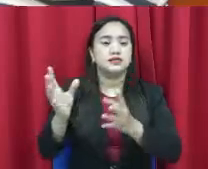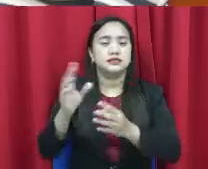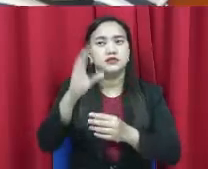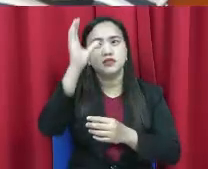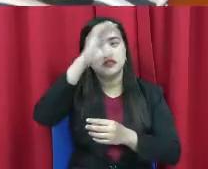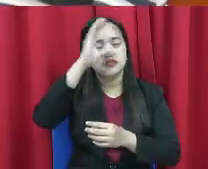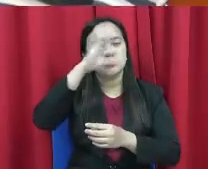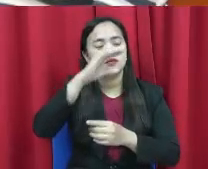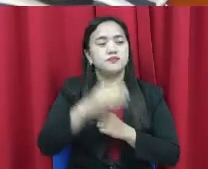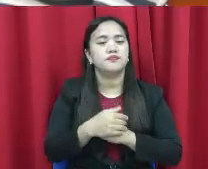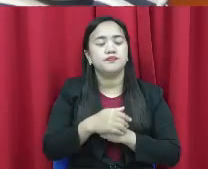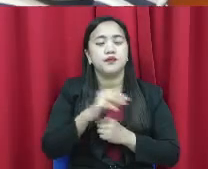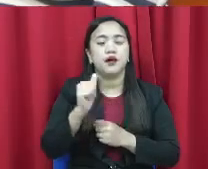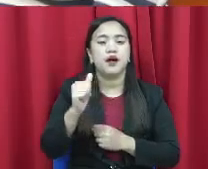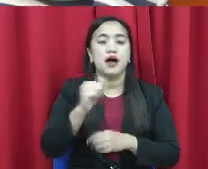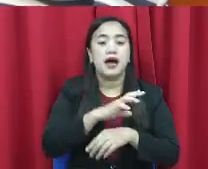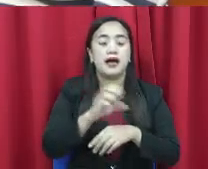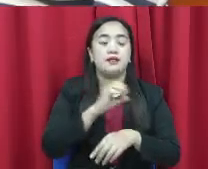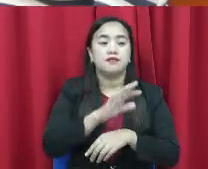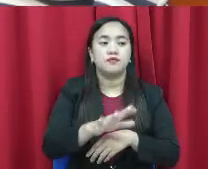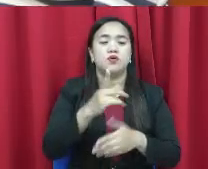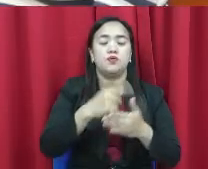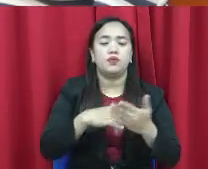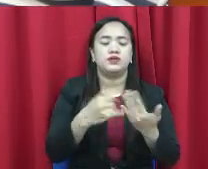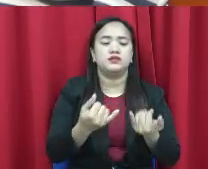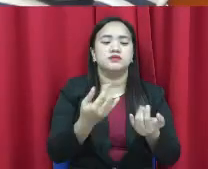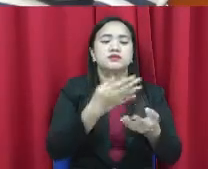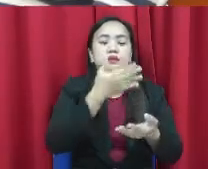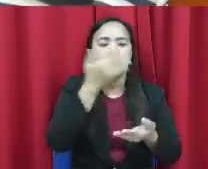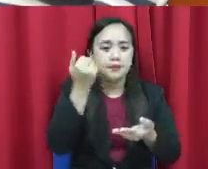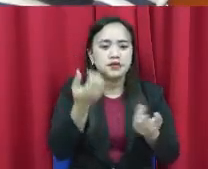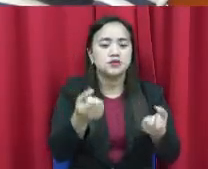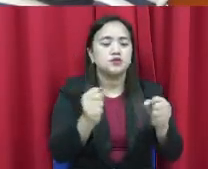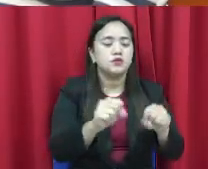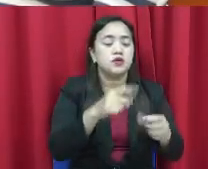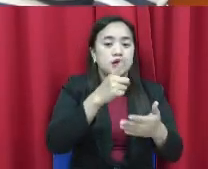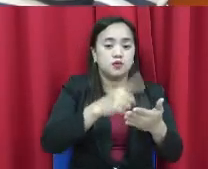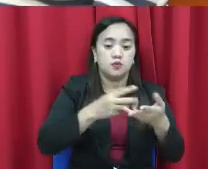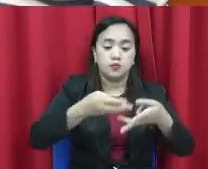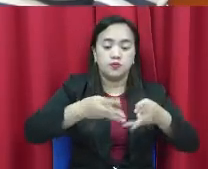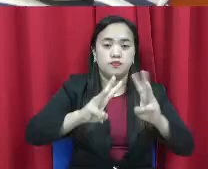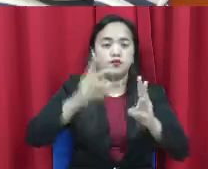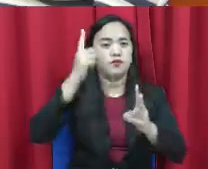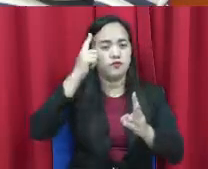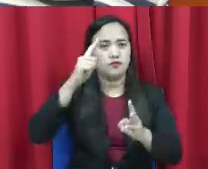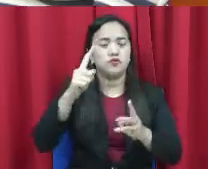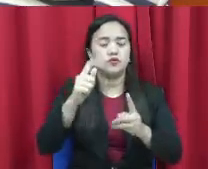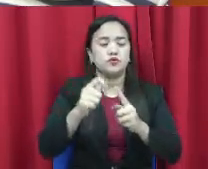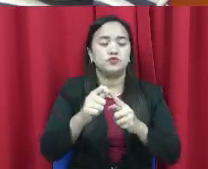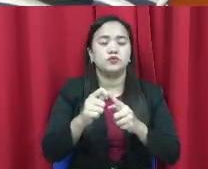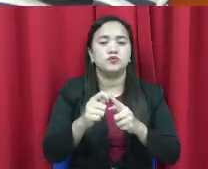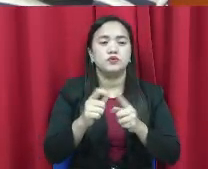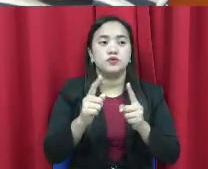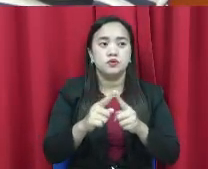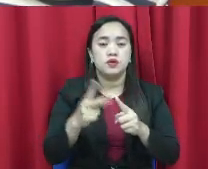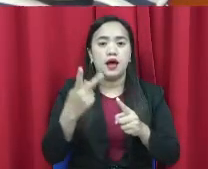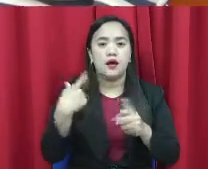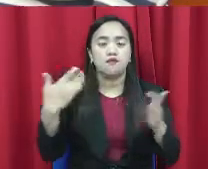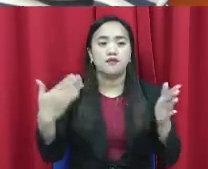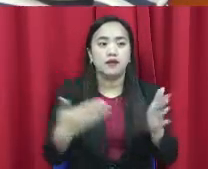kay pastor kung ah Ano ang magiging solusyon at paraan na gagawin nila para ma-restore at